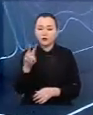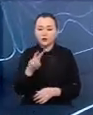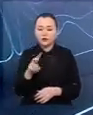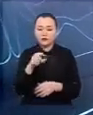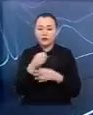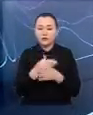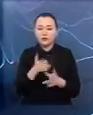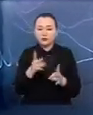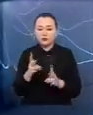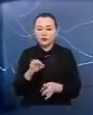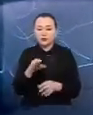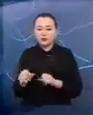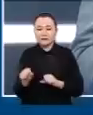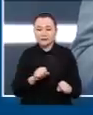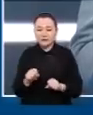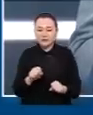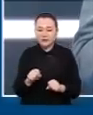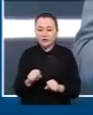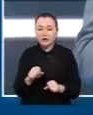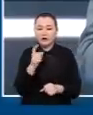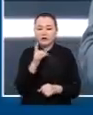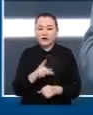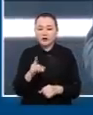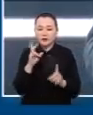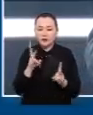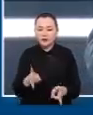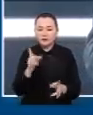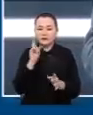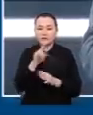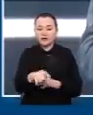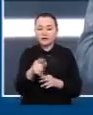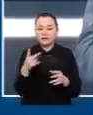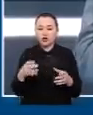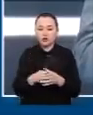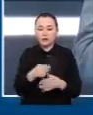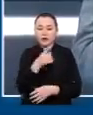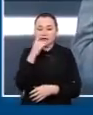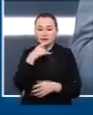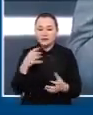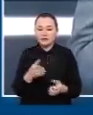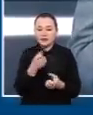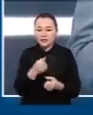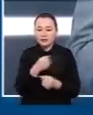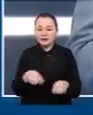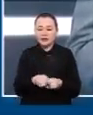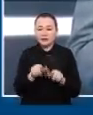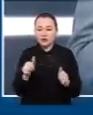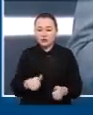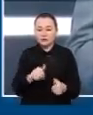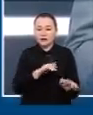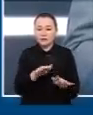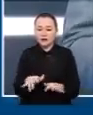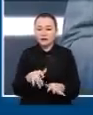помощи пострадавшим от землетрясения. В районы бедствия вылетели уже две группы казахстанских спасателей. Таким образом, в